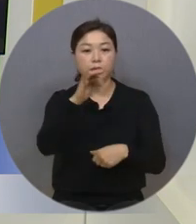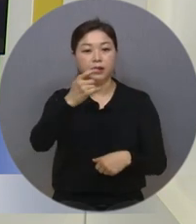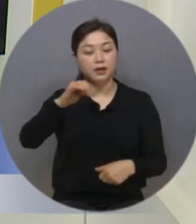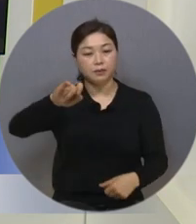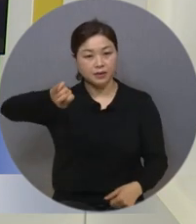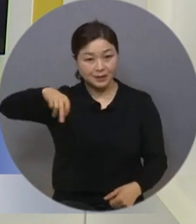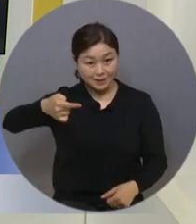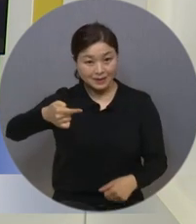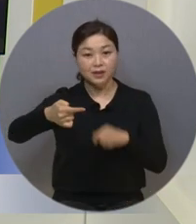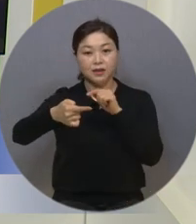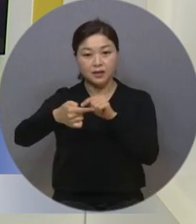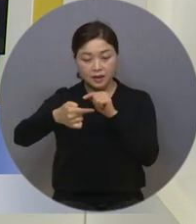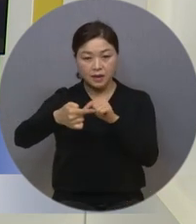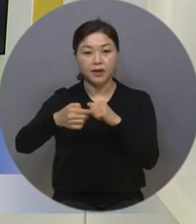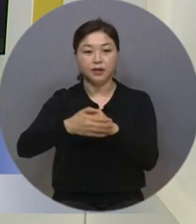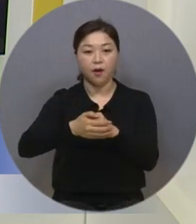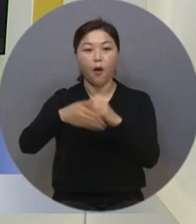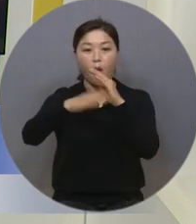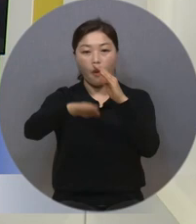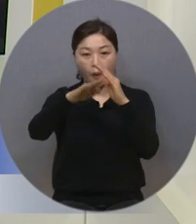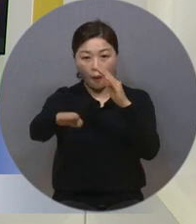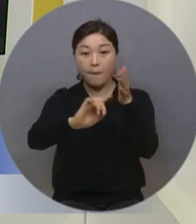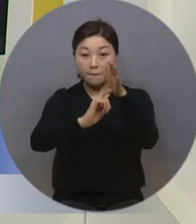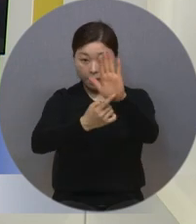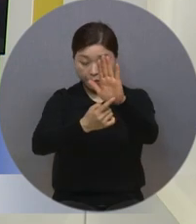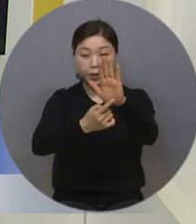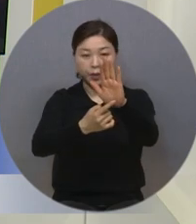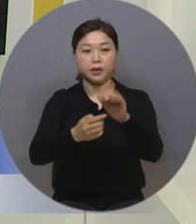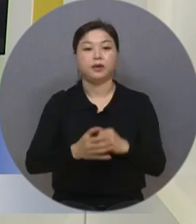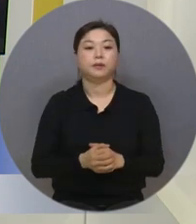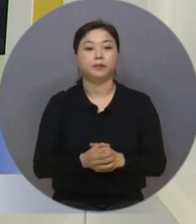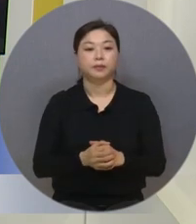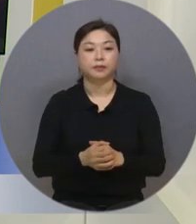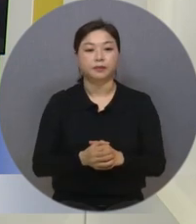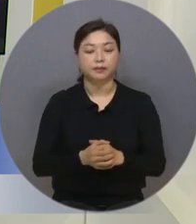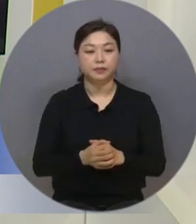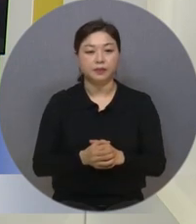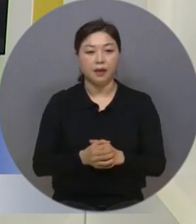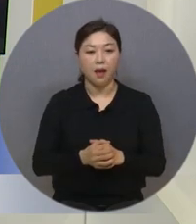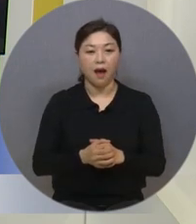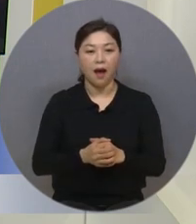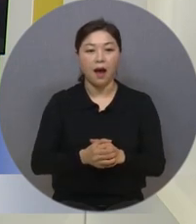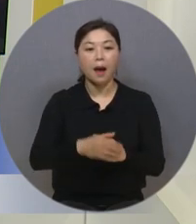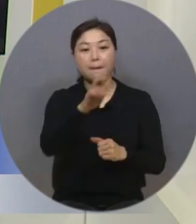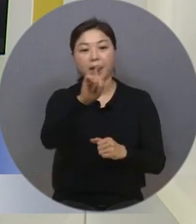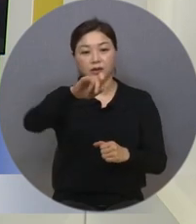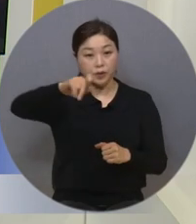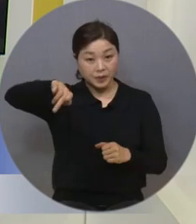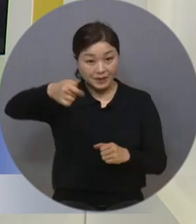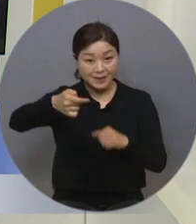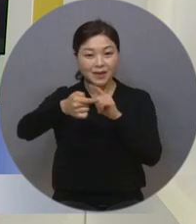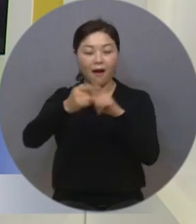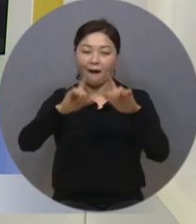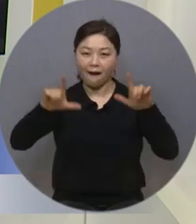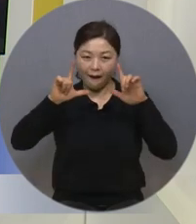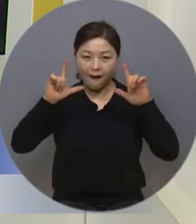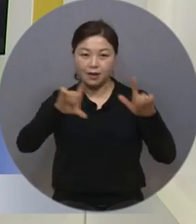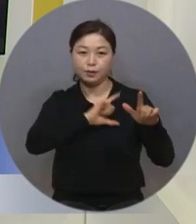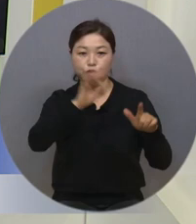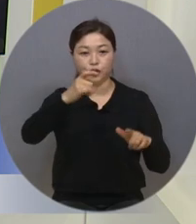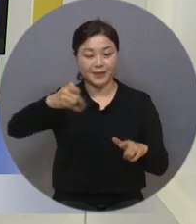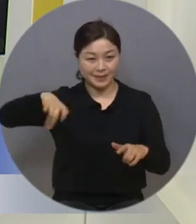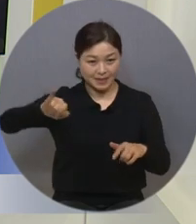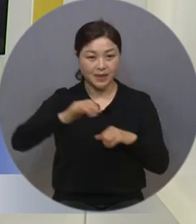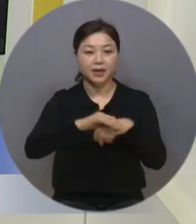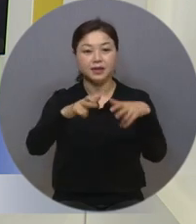마스코트 공식 발표회를 열었습니다 대회 공식 마스코트 이름은 유니티인데요 각 나라의 스페셜